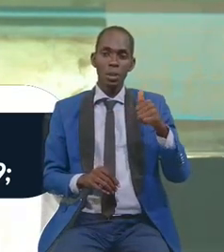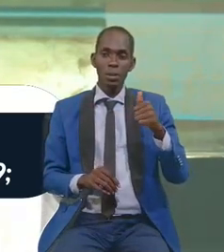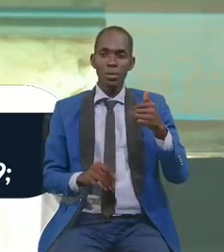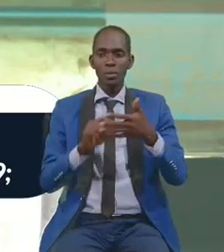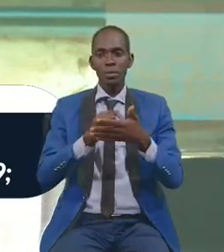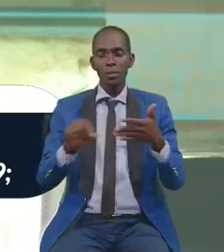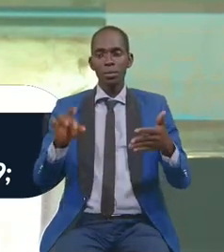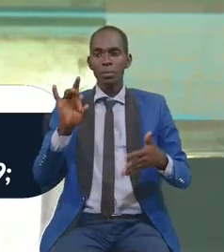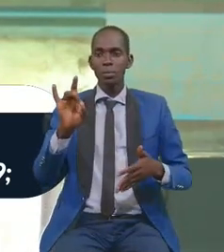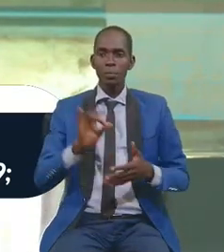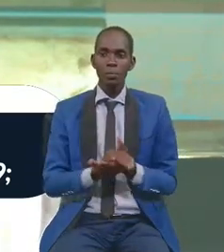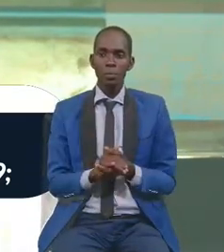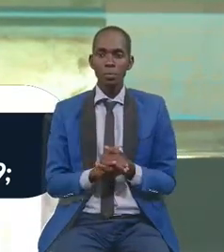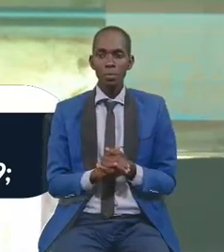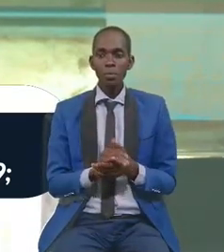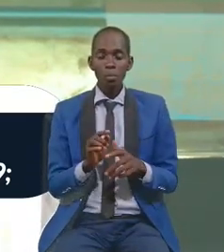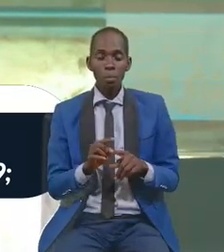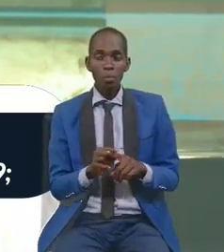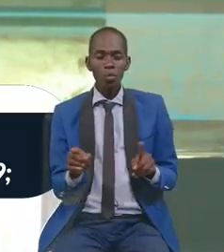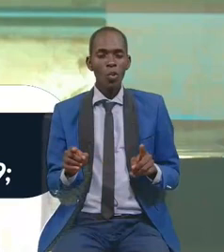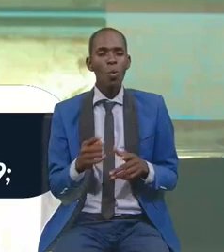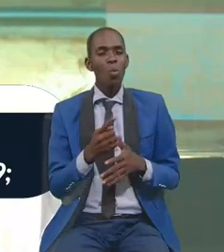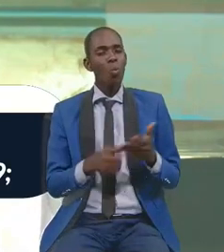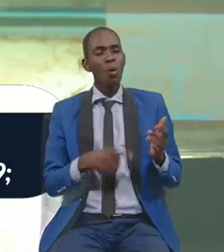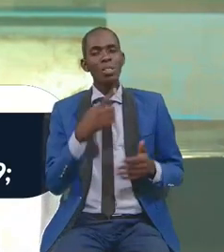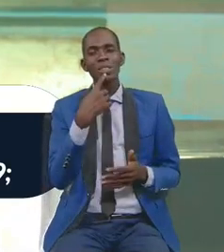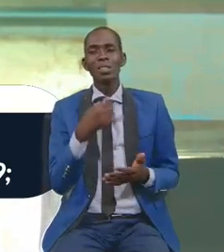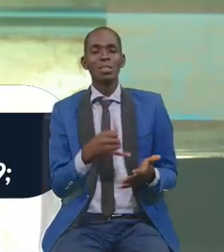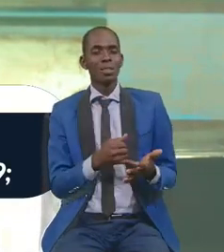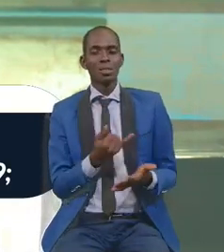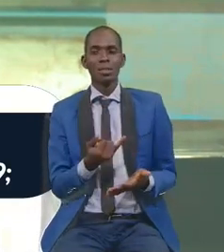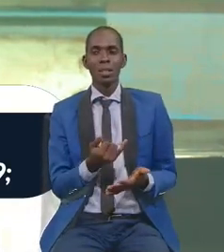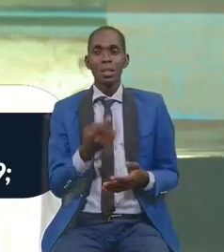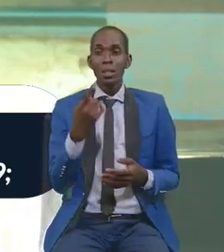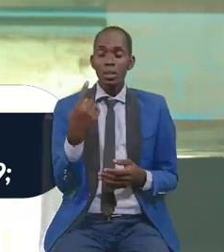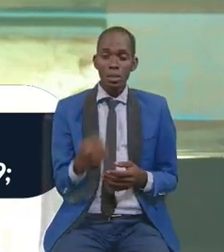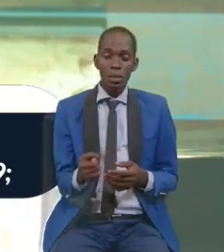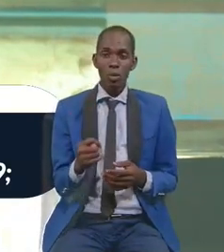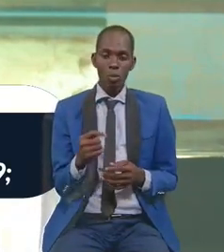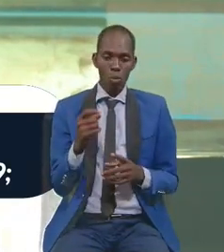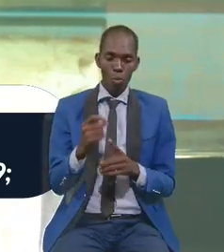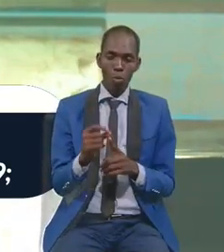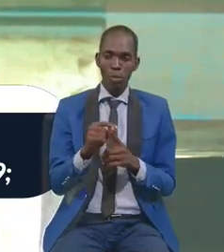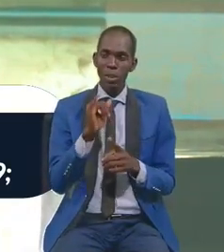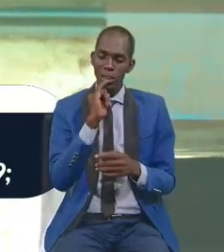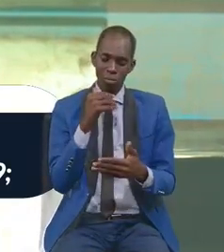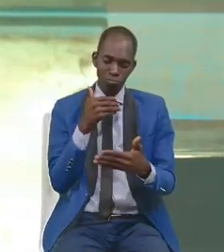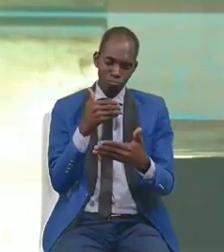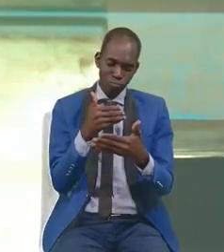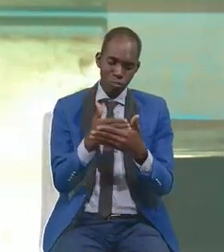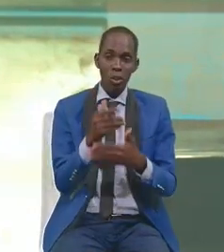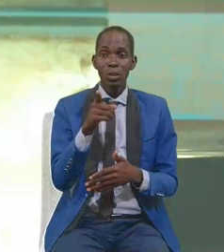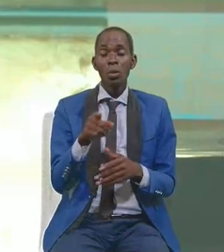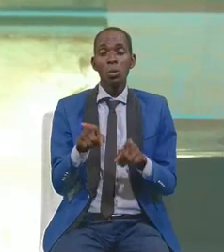verset 8. Mais que dit-elle donc? La parole est près de toi, dans ta bouche